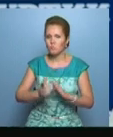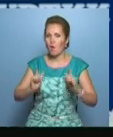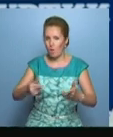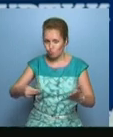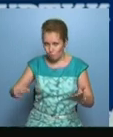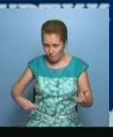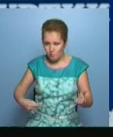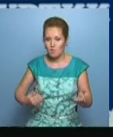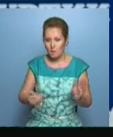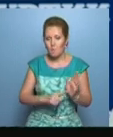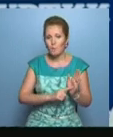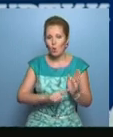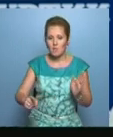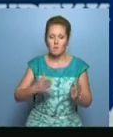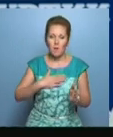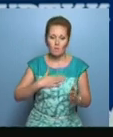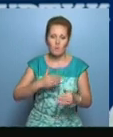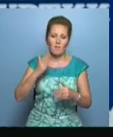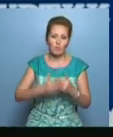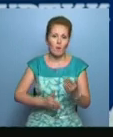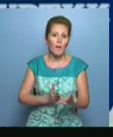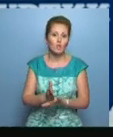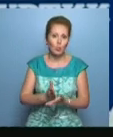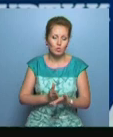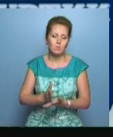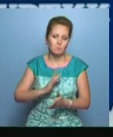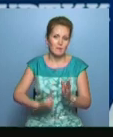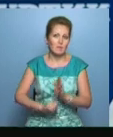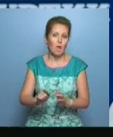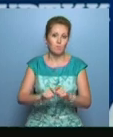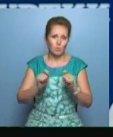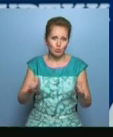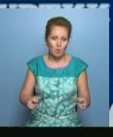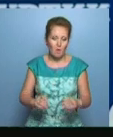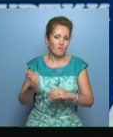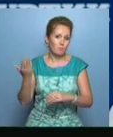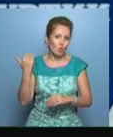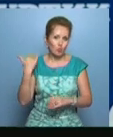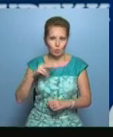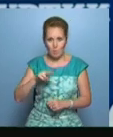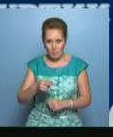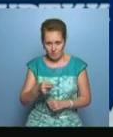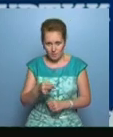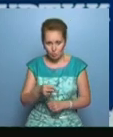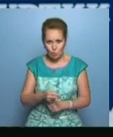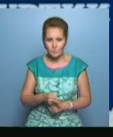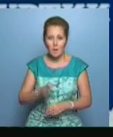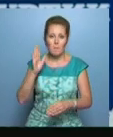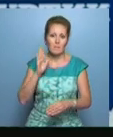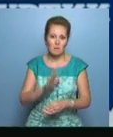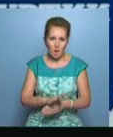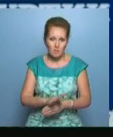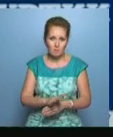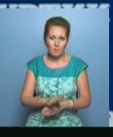процесс моего завершения службы был запущен. Прошедшую пятницу приказом